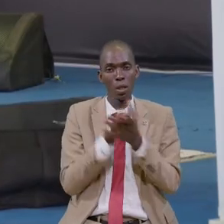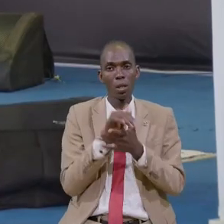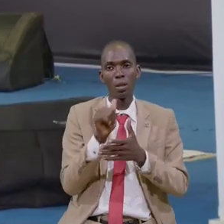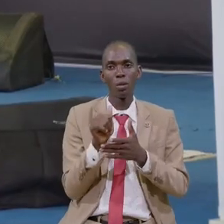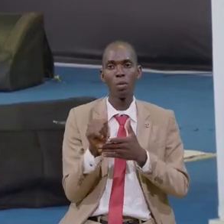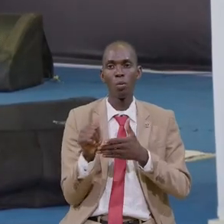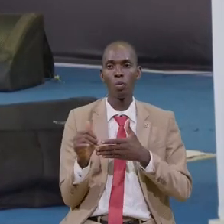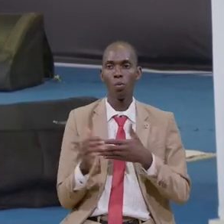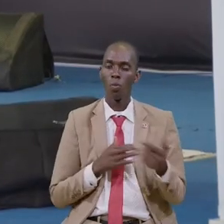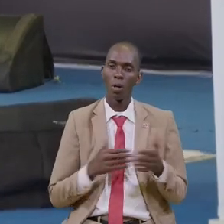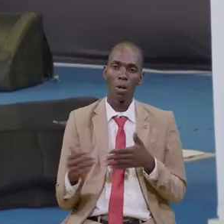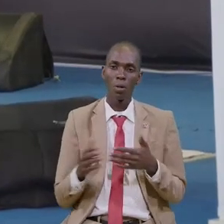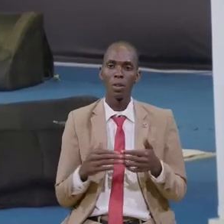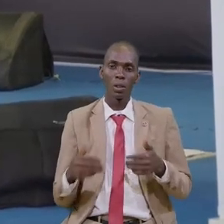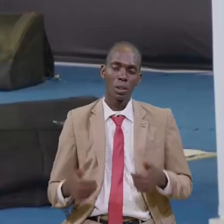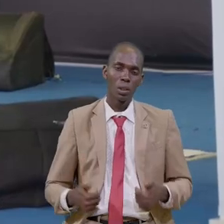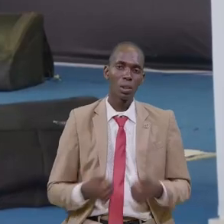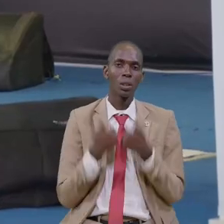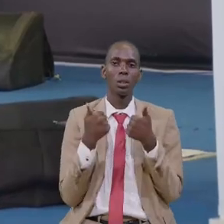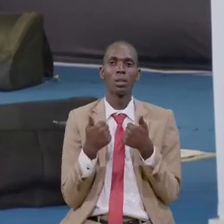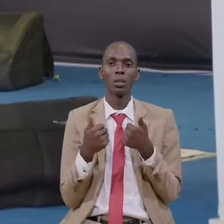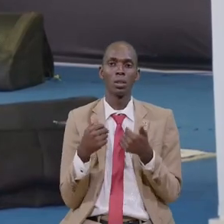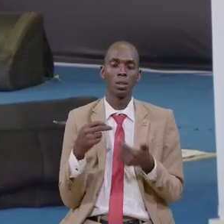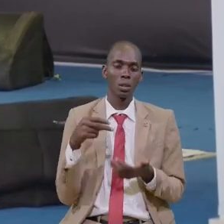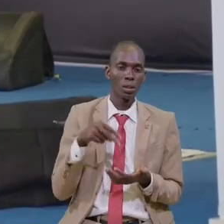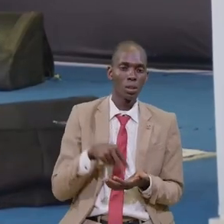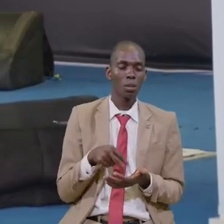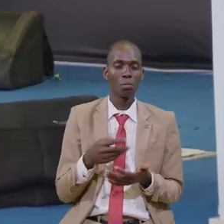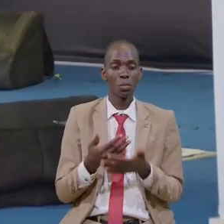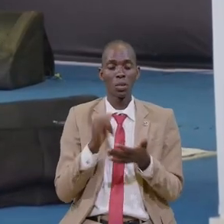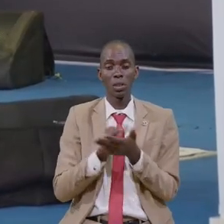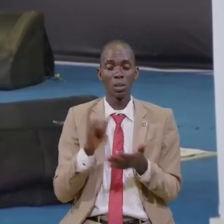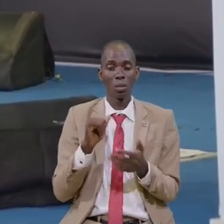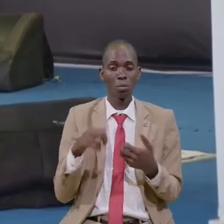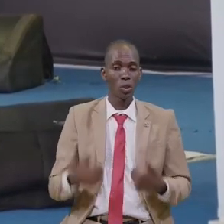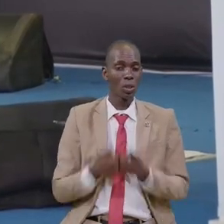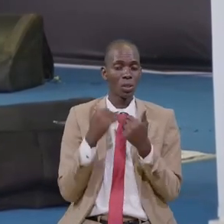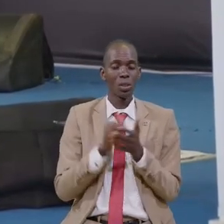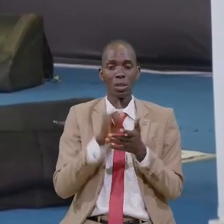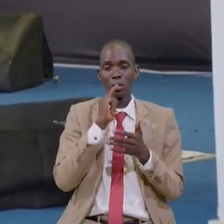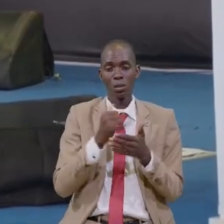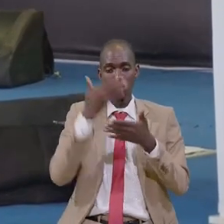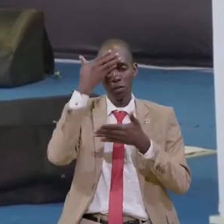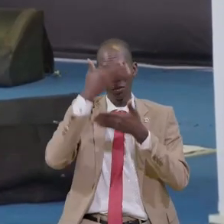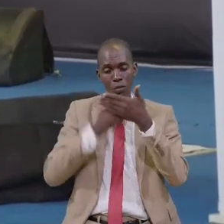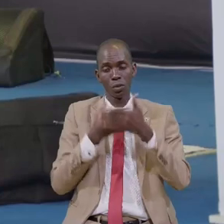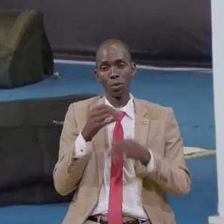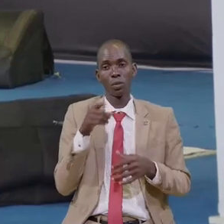Quelle que soit la montagne, quels que soient les défis qui s'interposent devant toi, par la